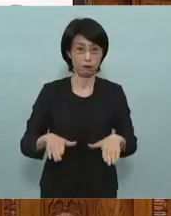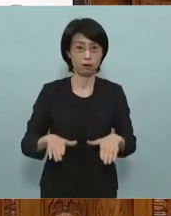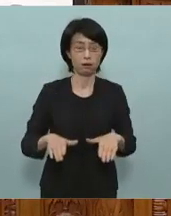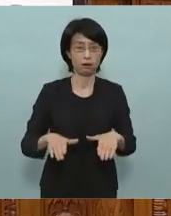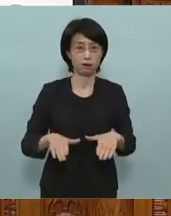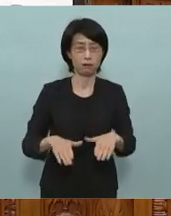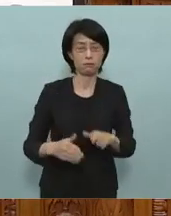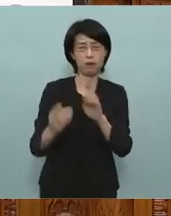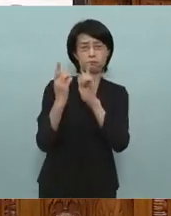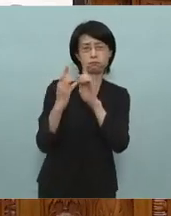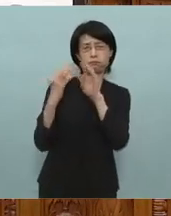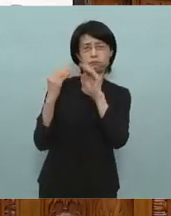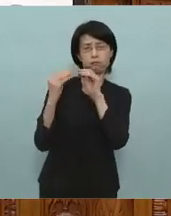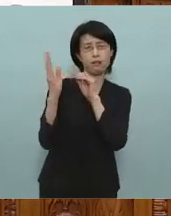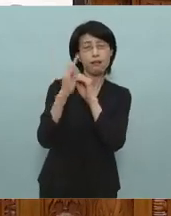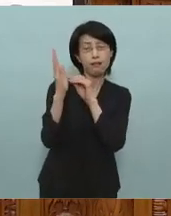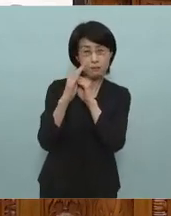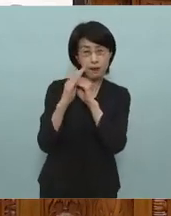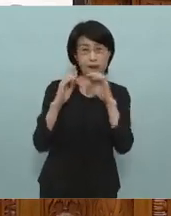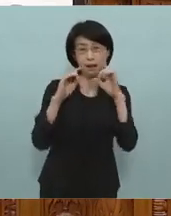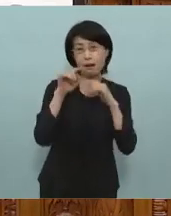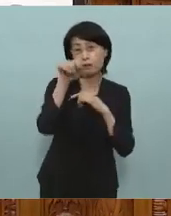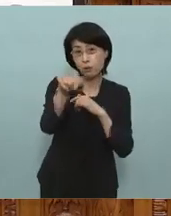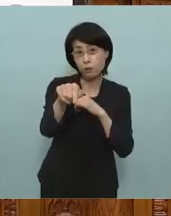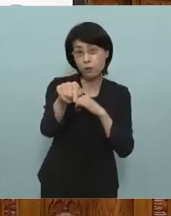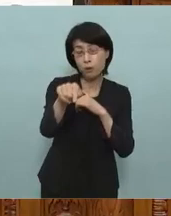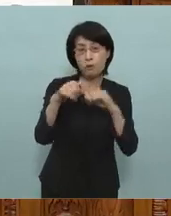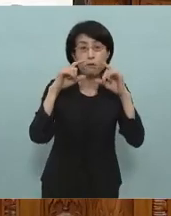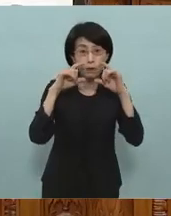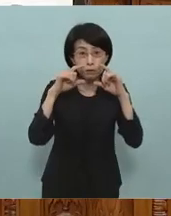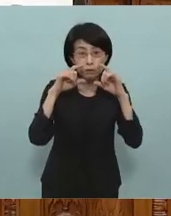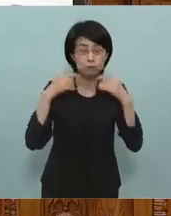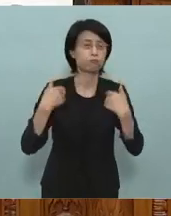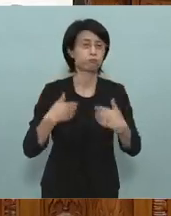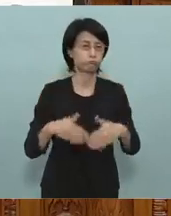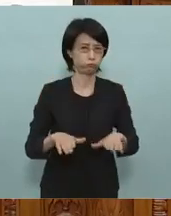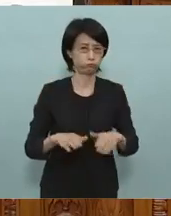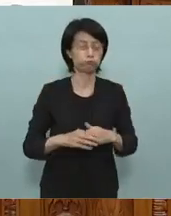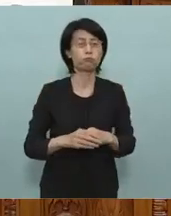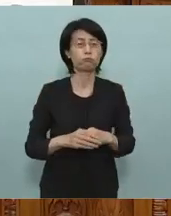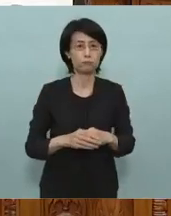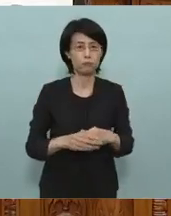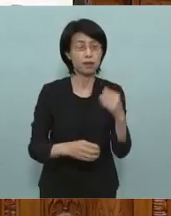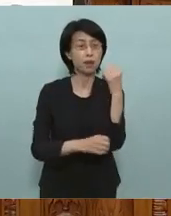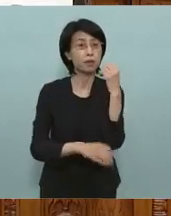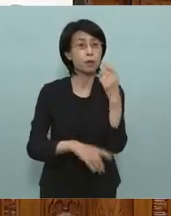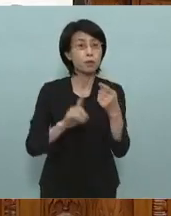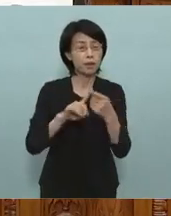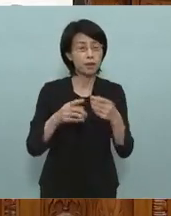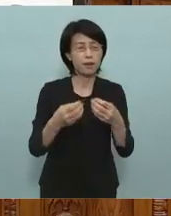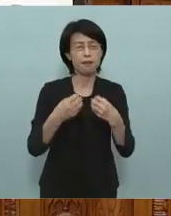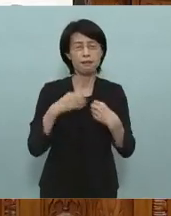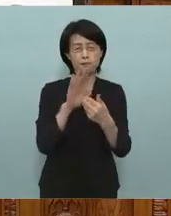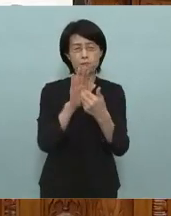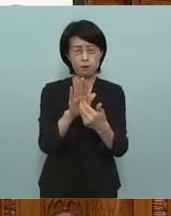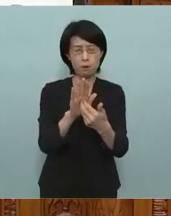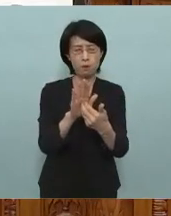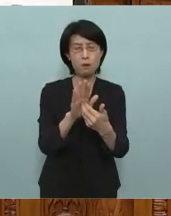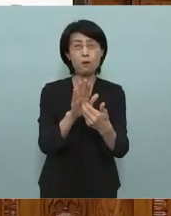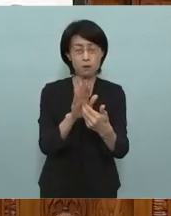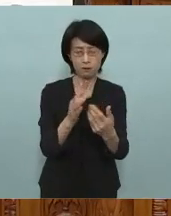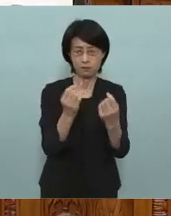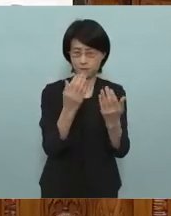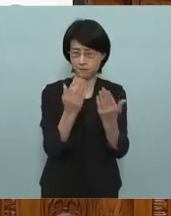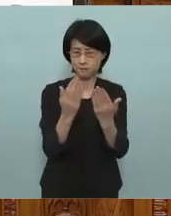で会話をしない限り屋外でのマスクは必要ありません基本的な感染対策は